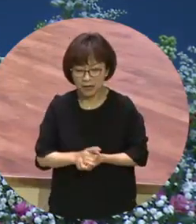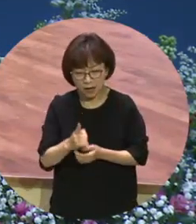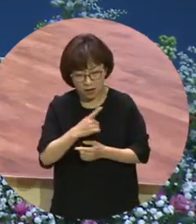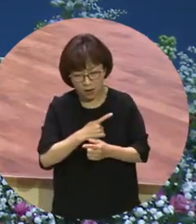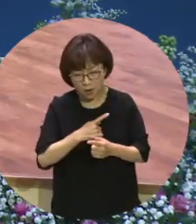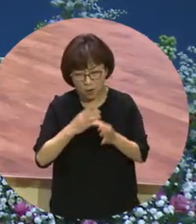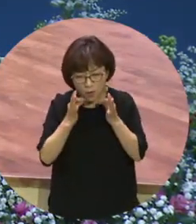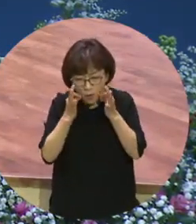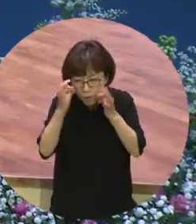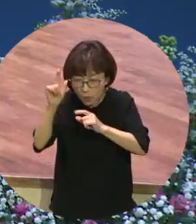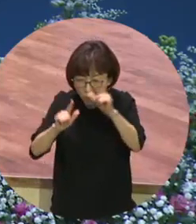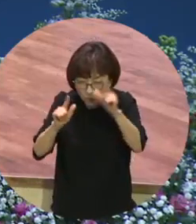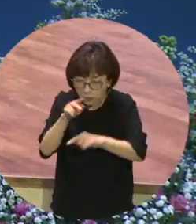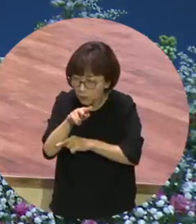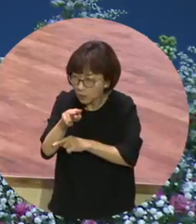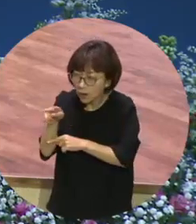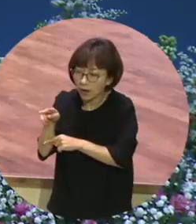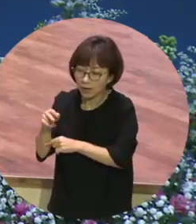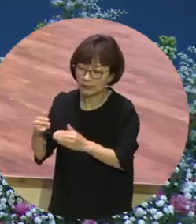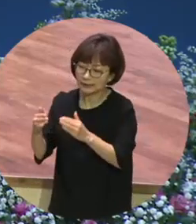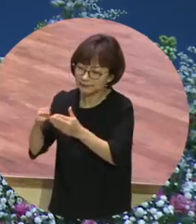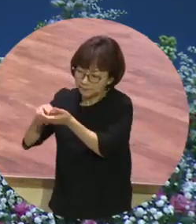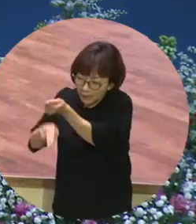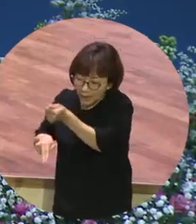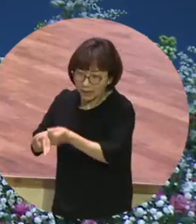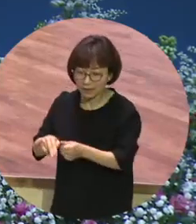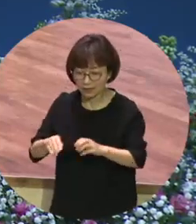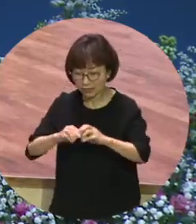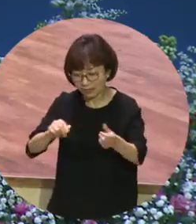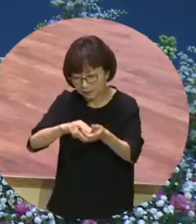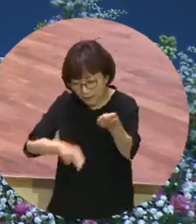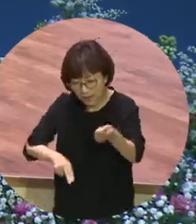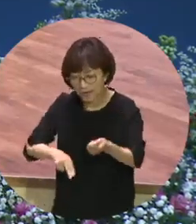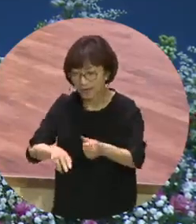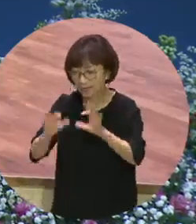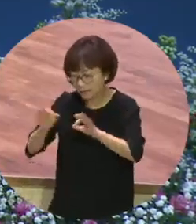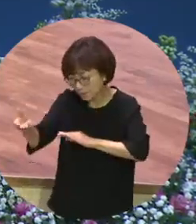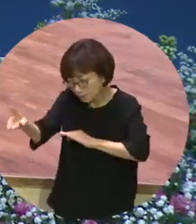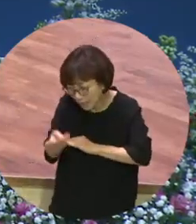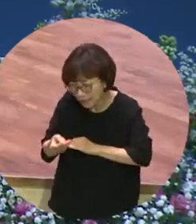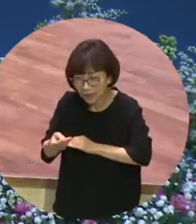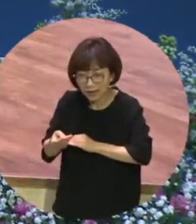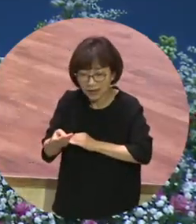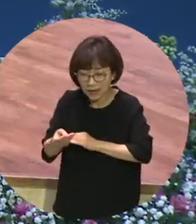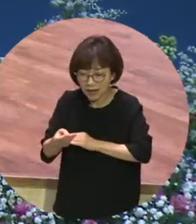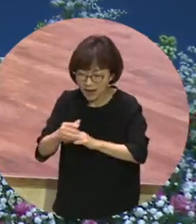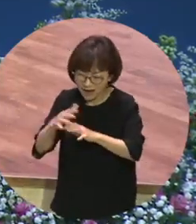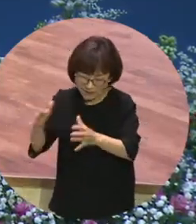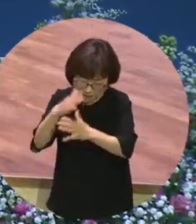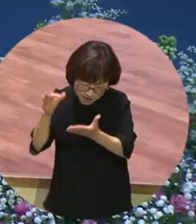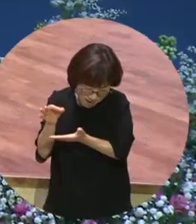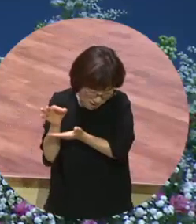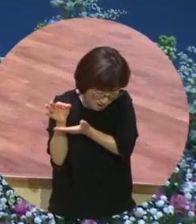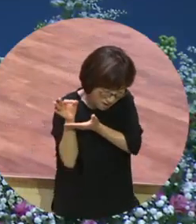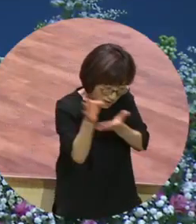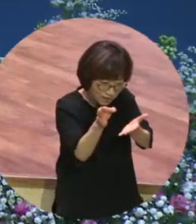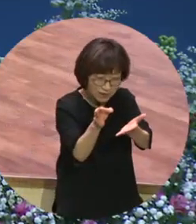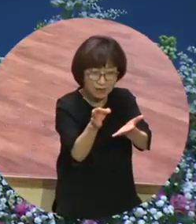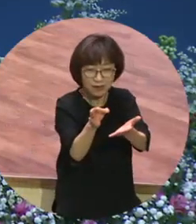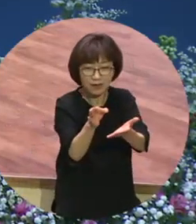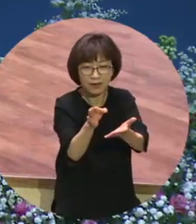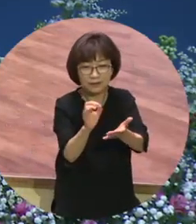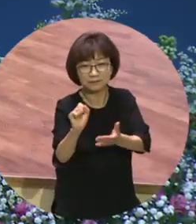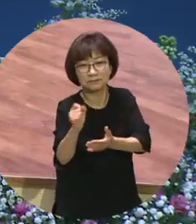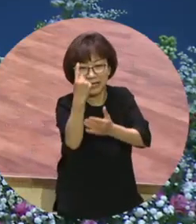팔아바치고 심지어 땅을 팔아바치고 하나님 앞에 심지어 은혜 융자를 내서 하나님 앞에 바친 분들 막